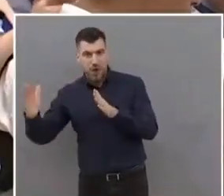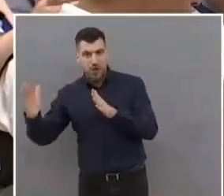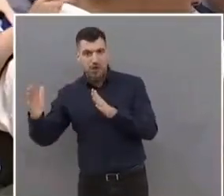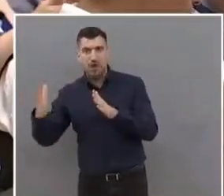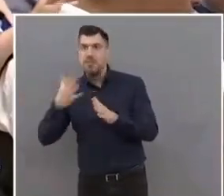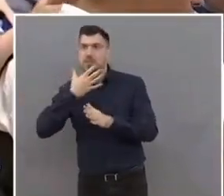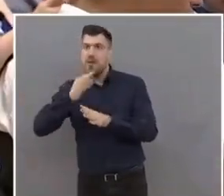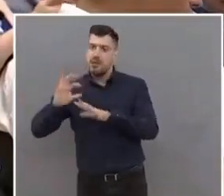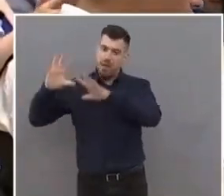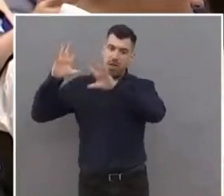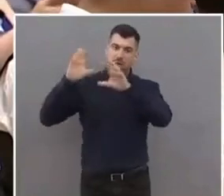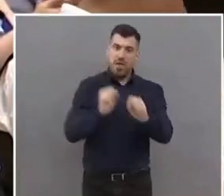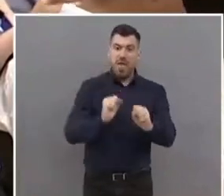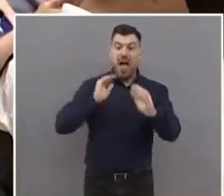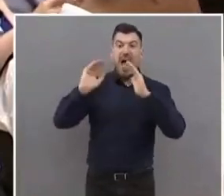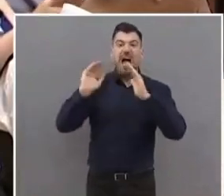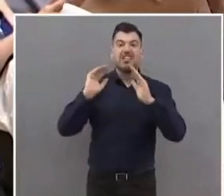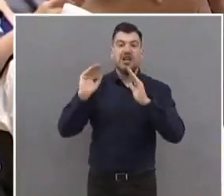Πότε